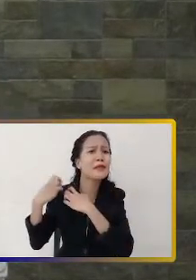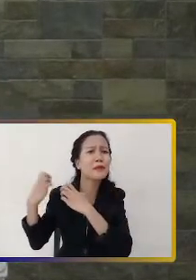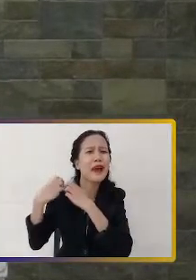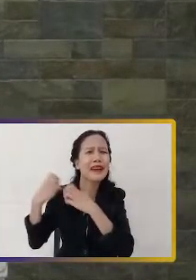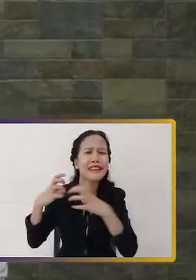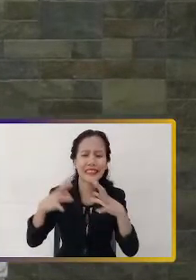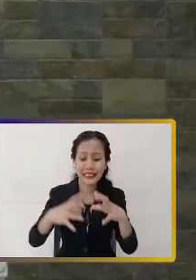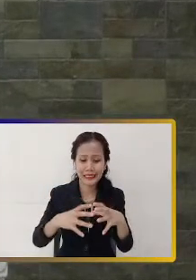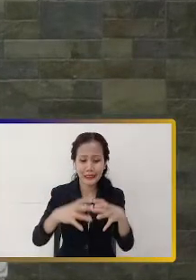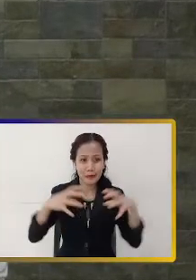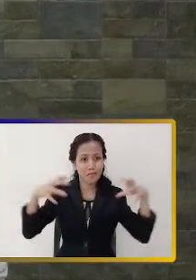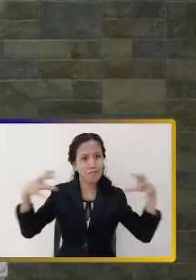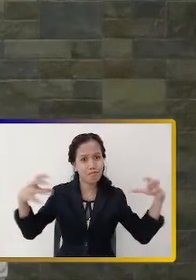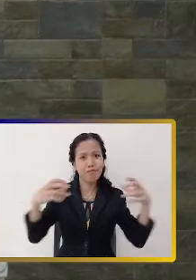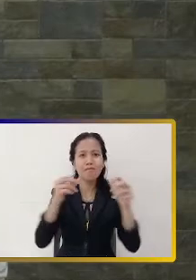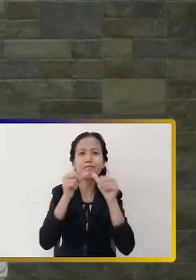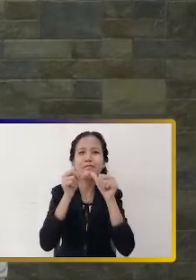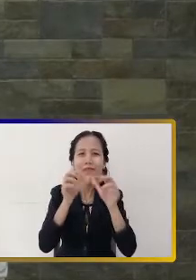Freebies.